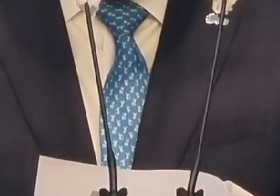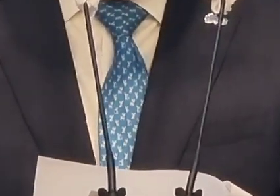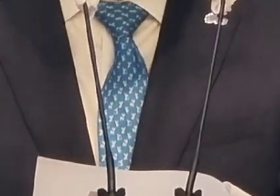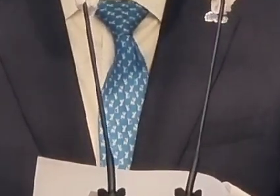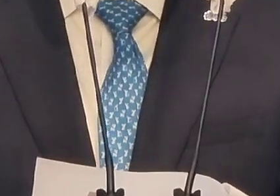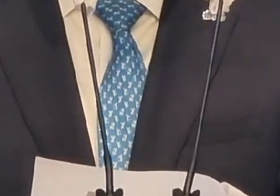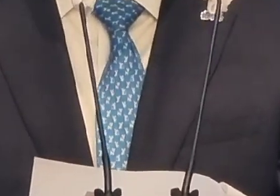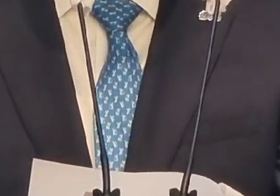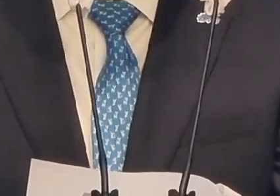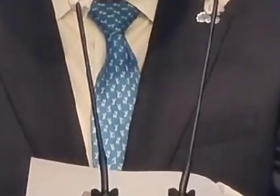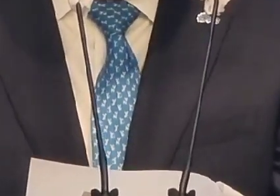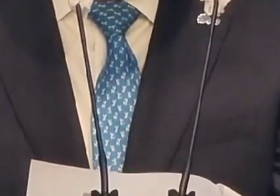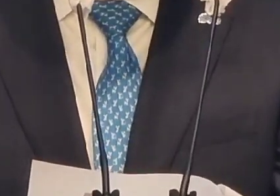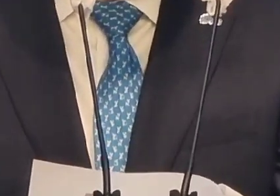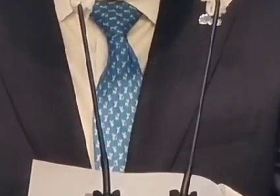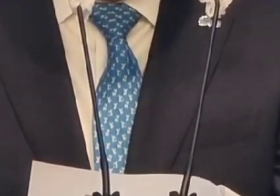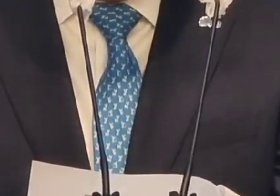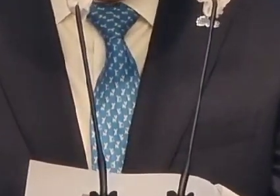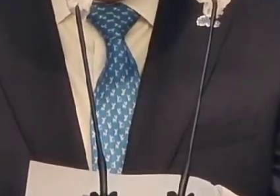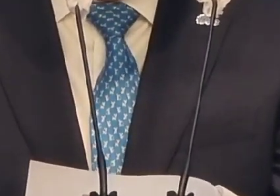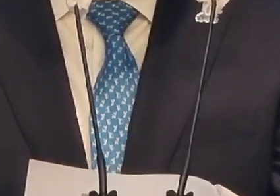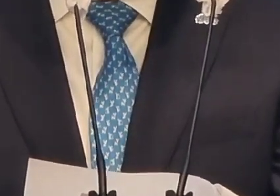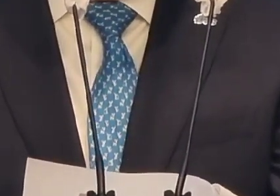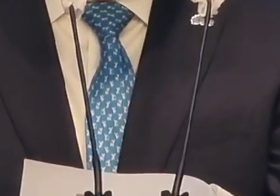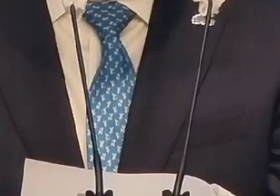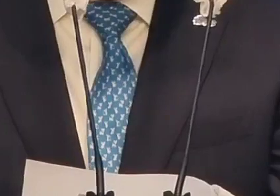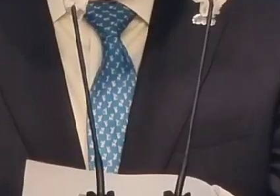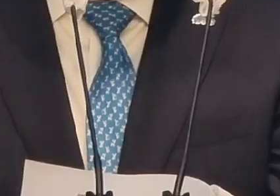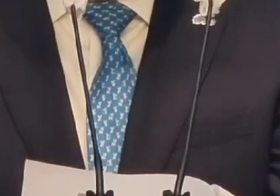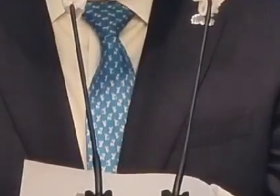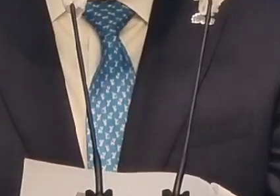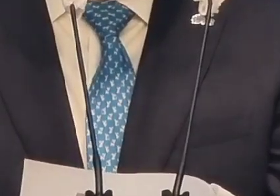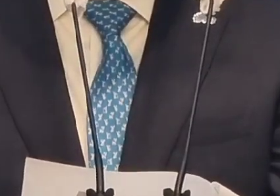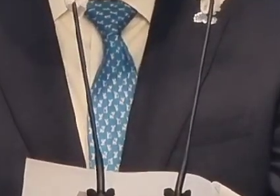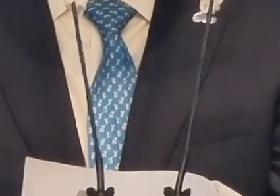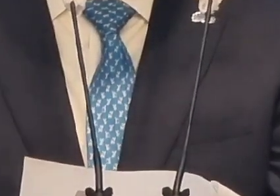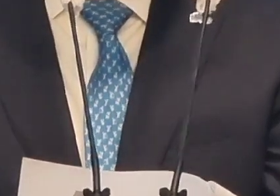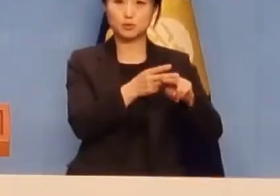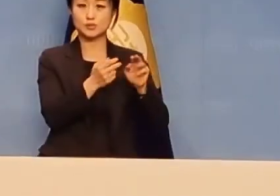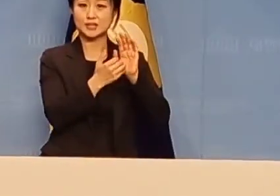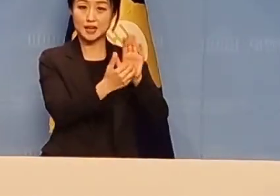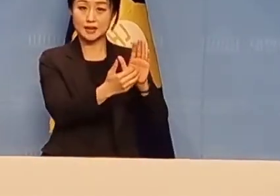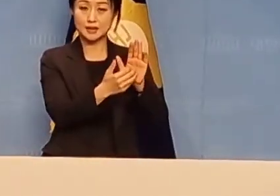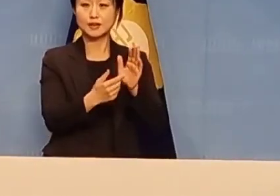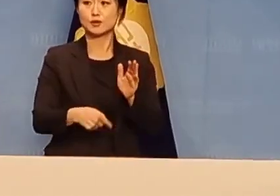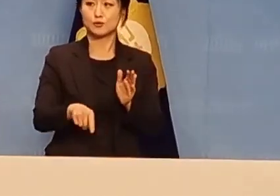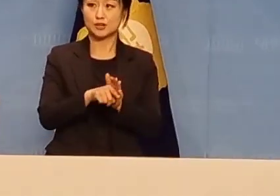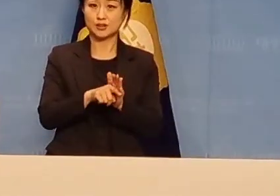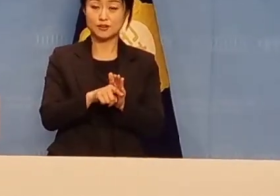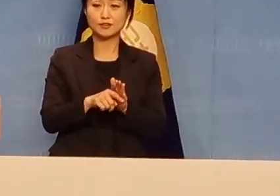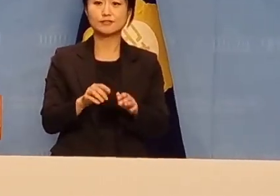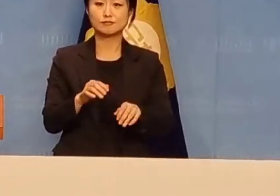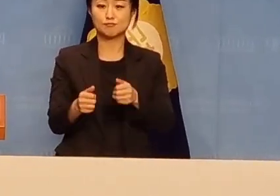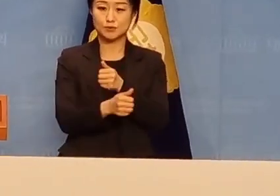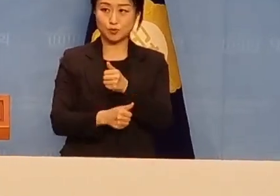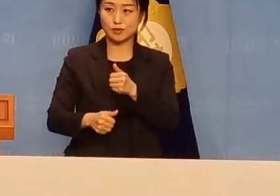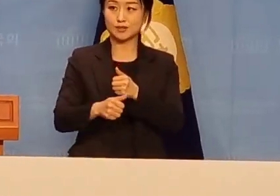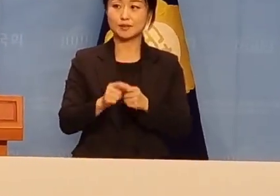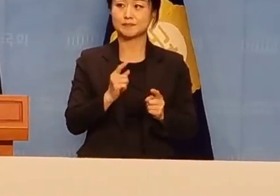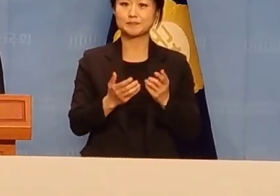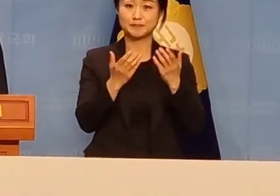사과하시길 바랍니다. 2024년 6월 18일 더불어민주당 검찰 독재 정치 탄압 대책위원회.